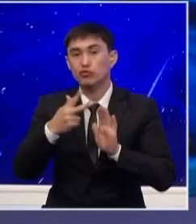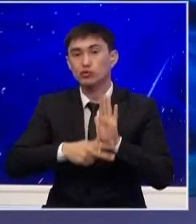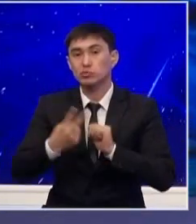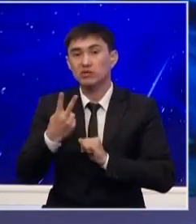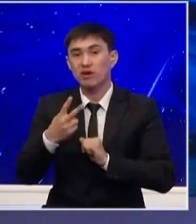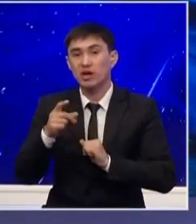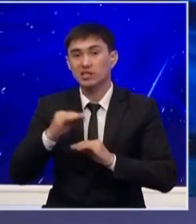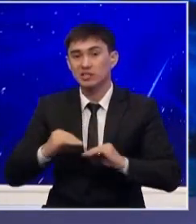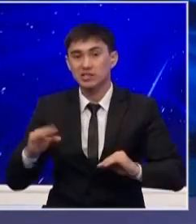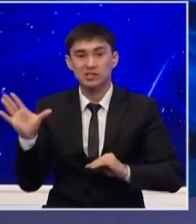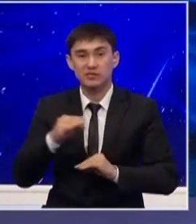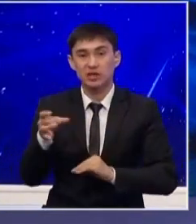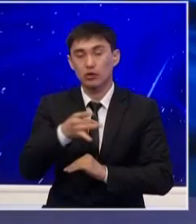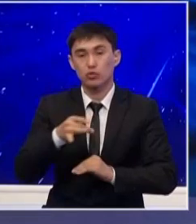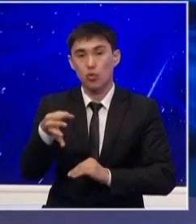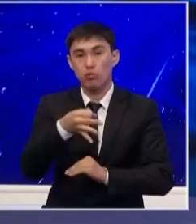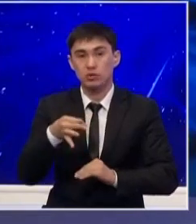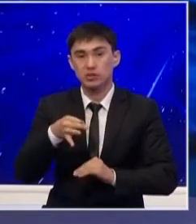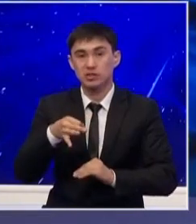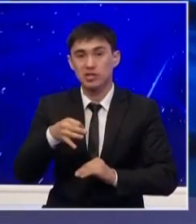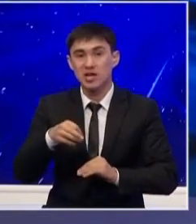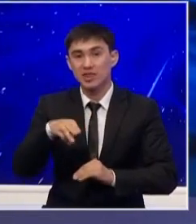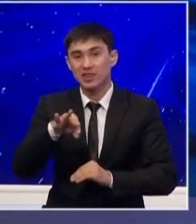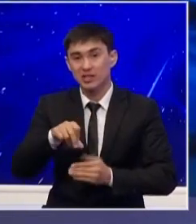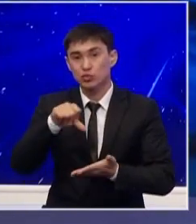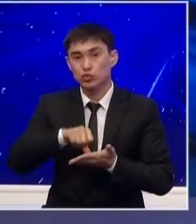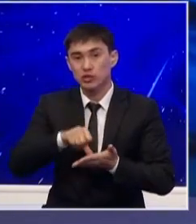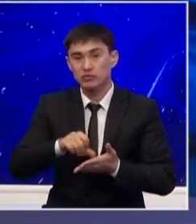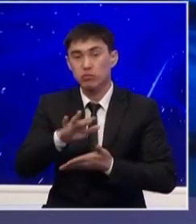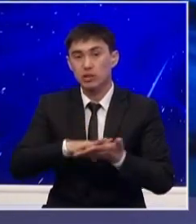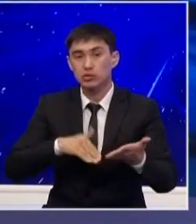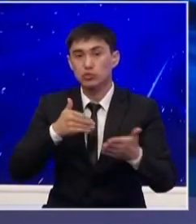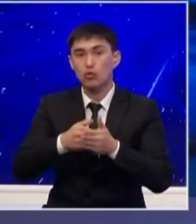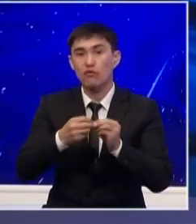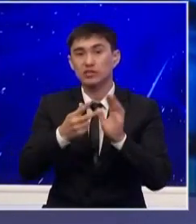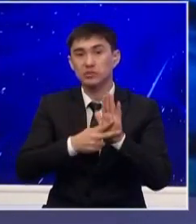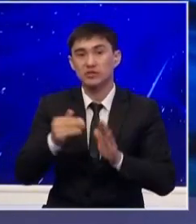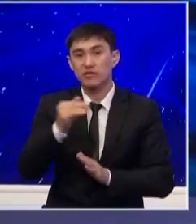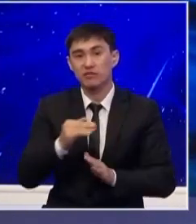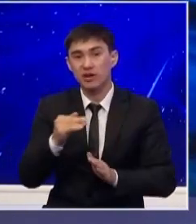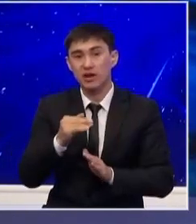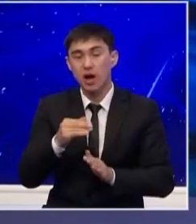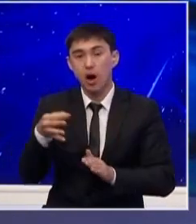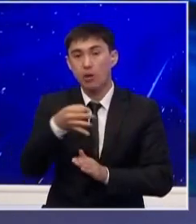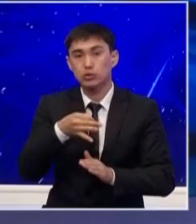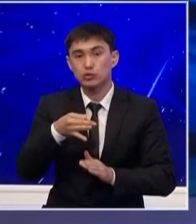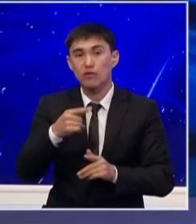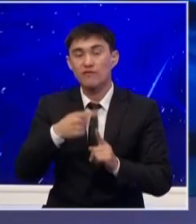582 школьника со всех районов области. Тестирование участников продлится до 18 февраля на базе